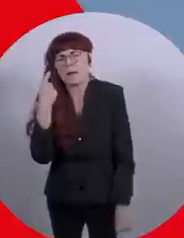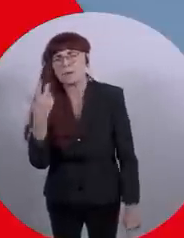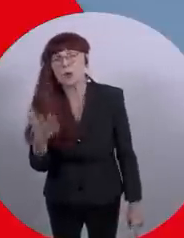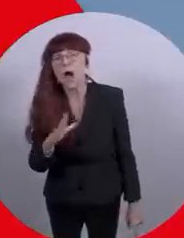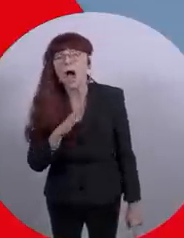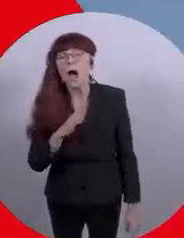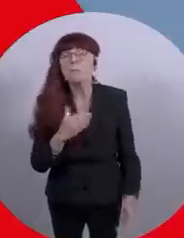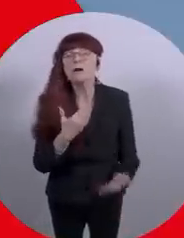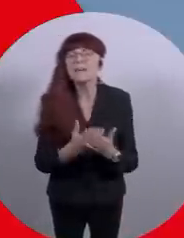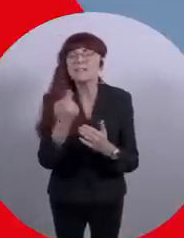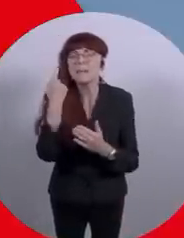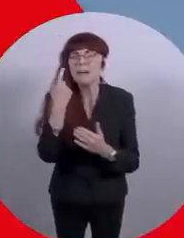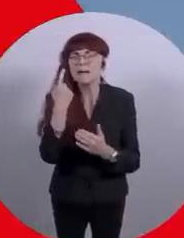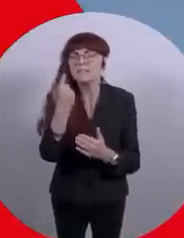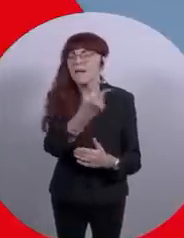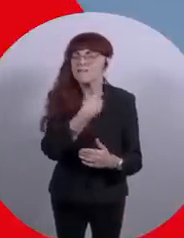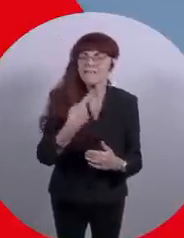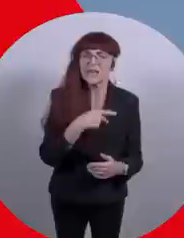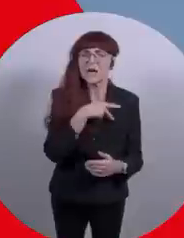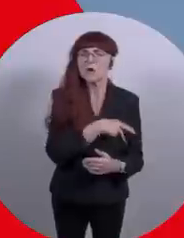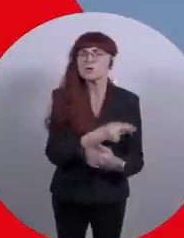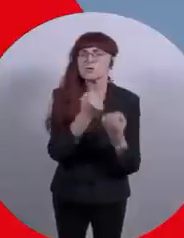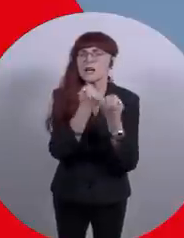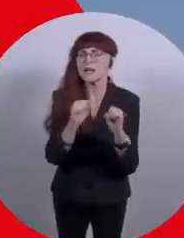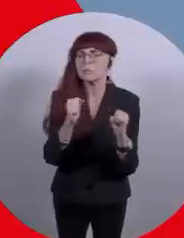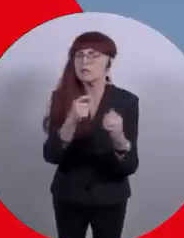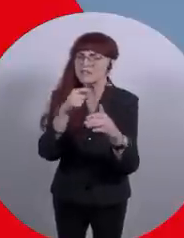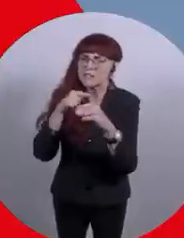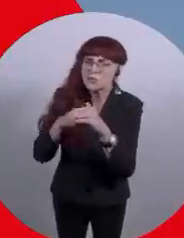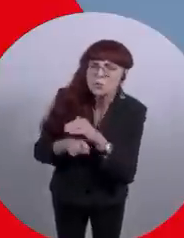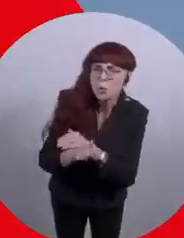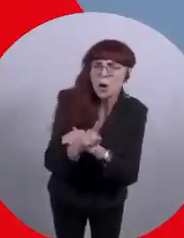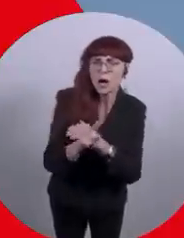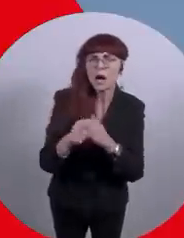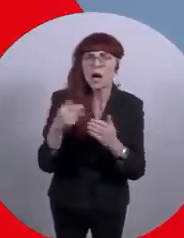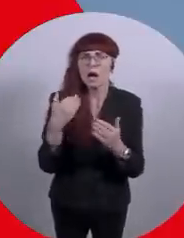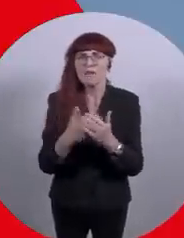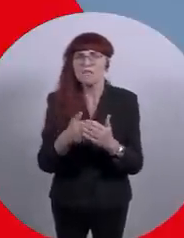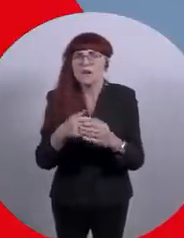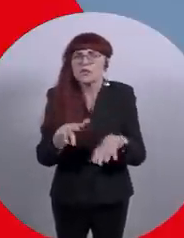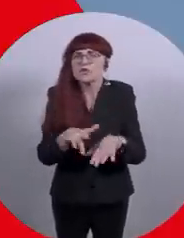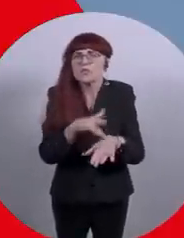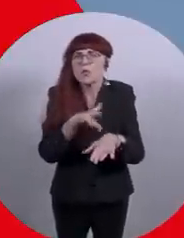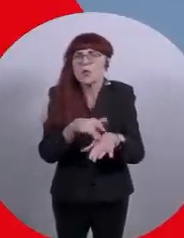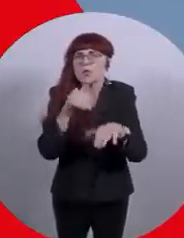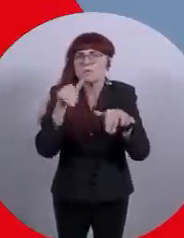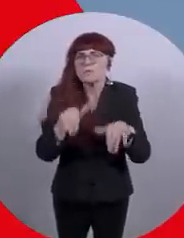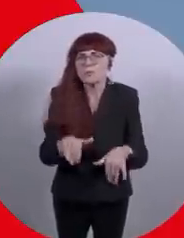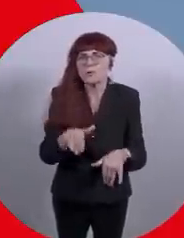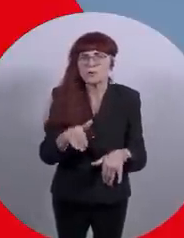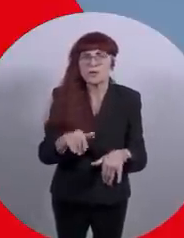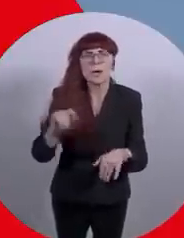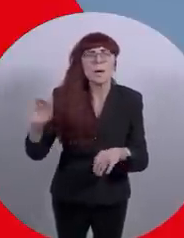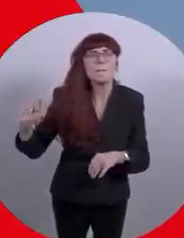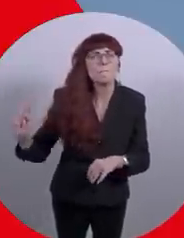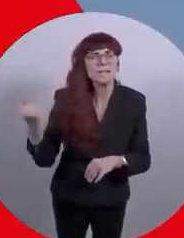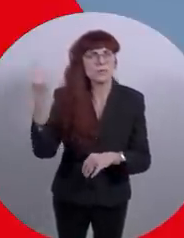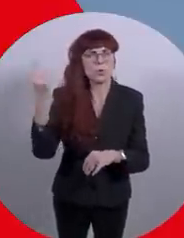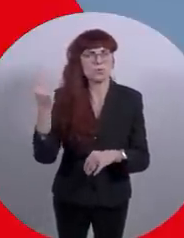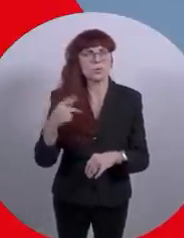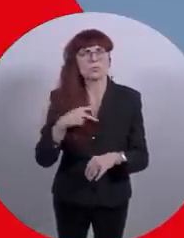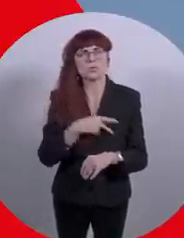ist wieder Zugang den wir haben als Sozialdemokratie was man wieder spüren müssen was uns einzig machenartig macht in der Sozialdemokratie